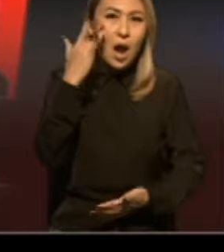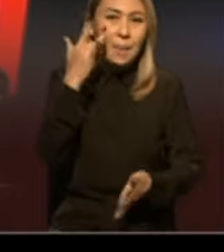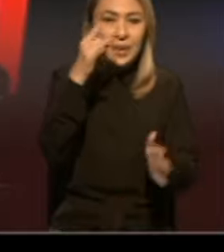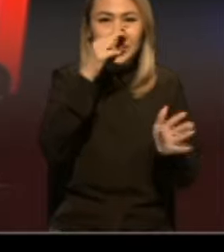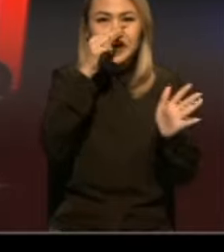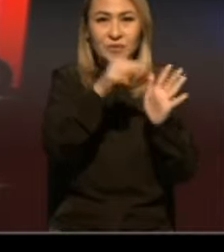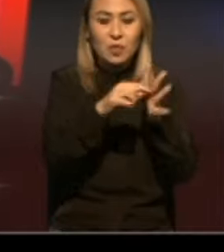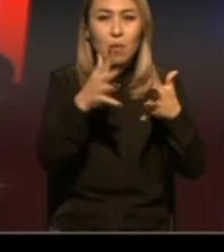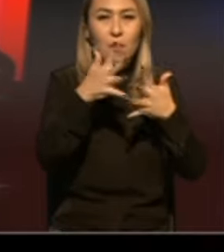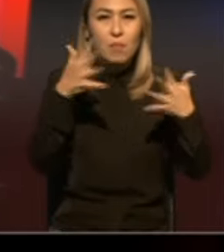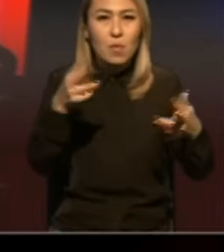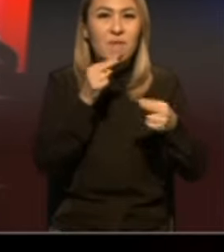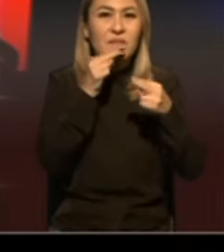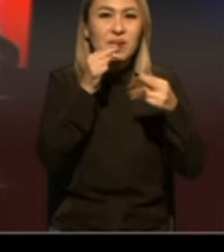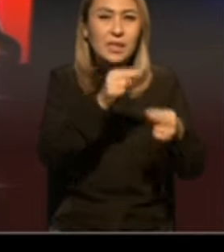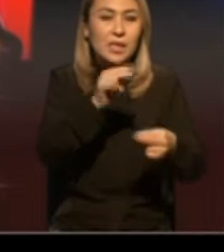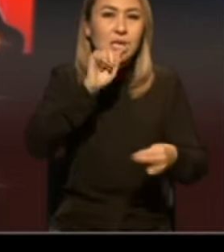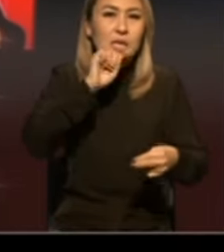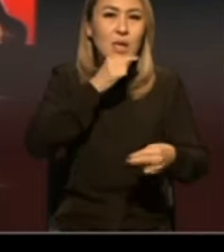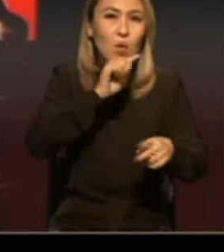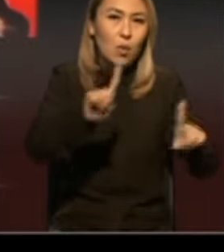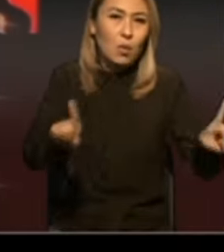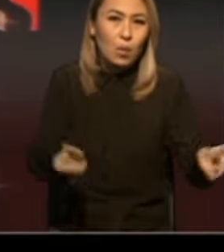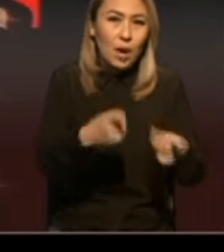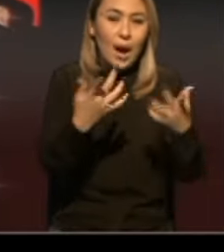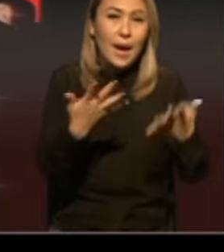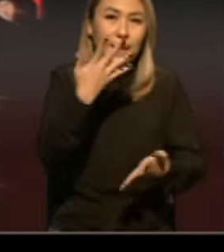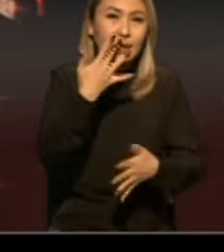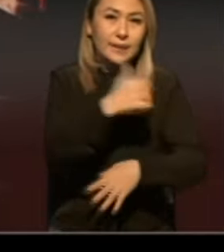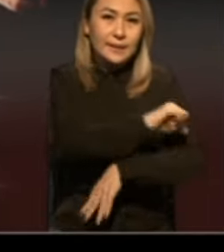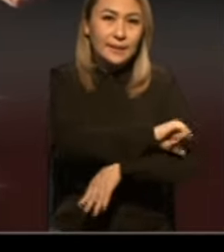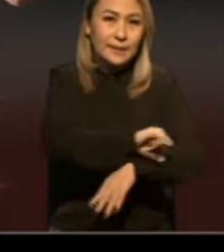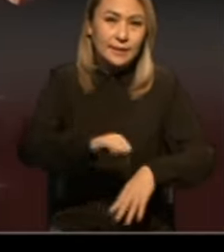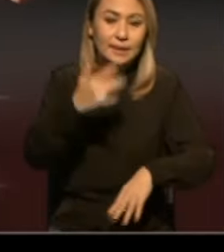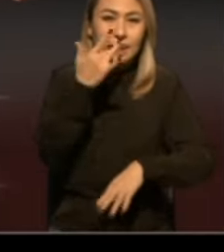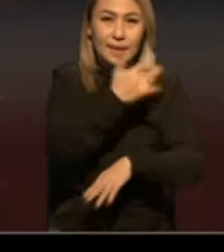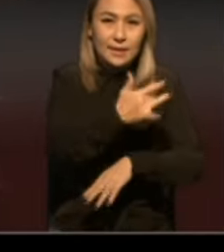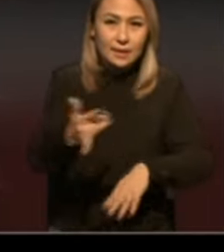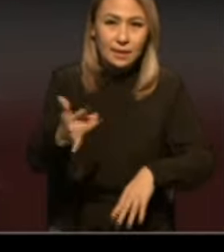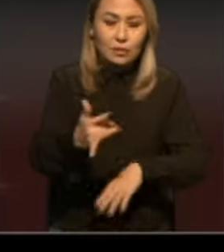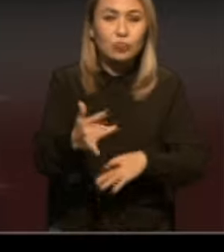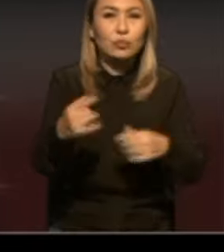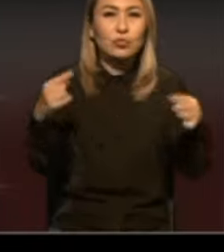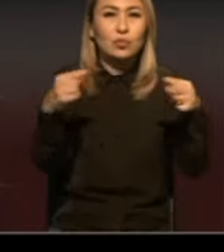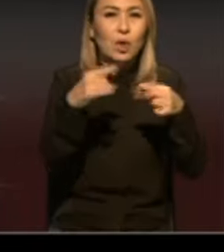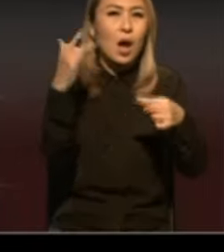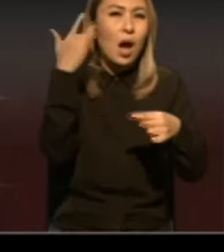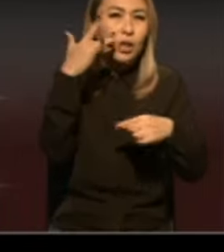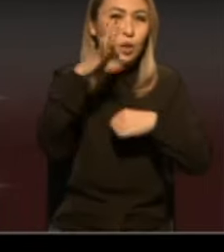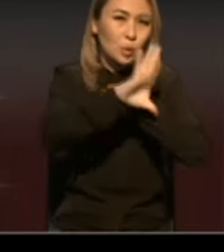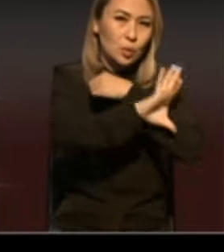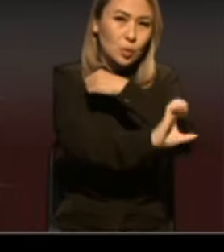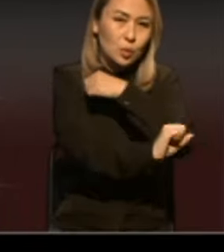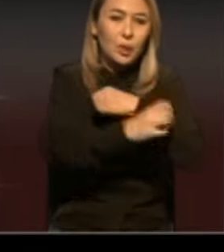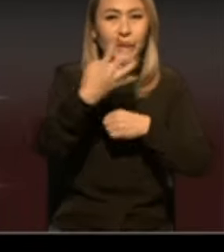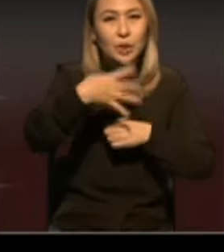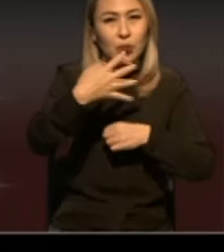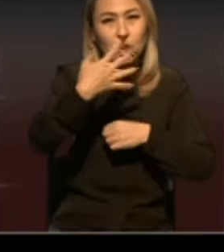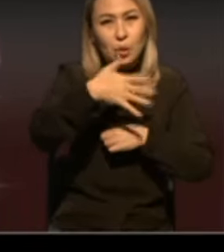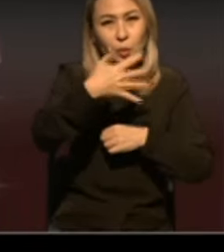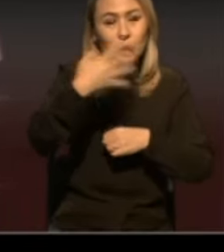саясатына көп мән береді, Американың экономикасын көтеру. Ал егер сыртқы саясатқа келетін болсақ, әрине, егер де ақштың соңғы бір 50-40